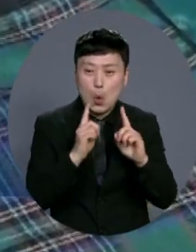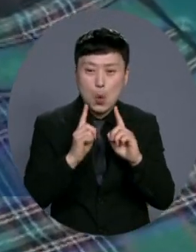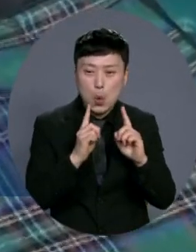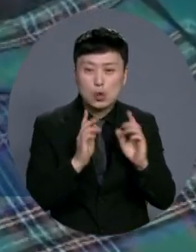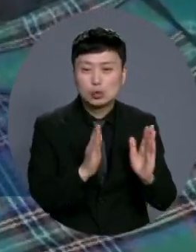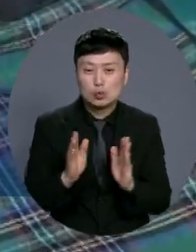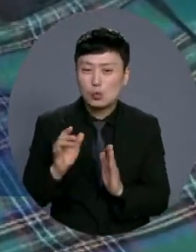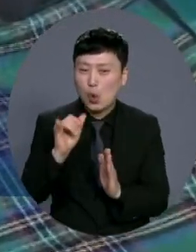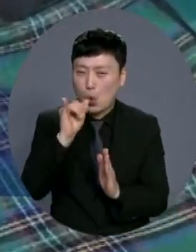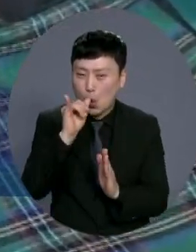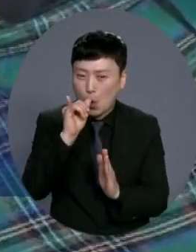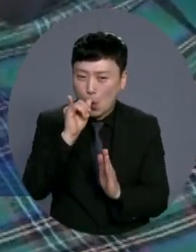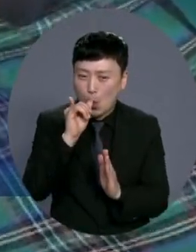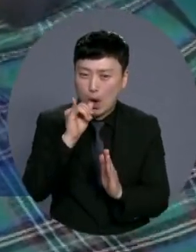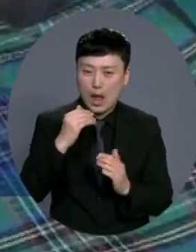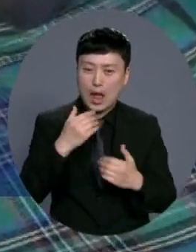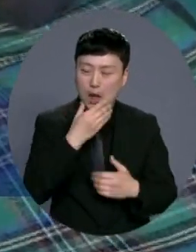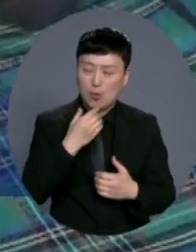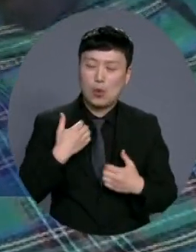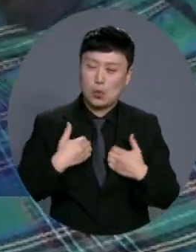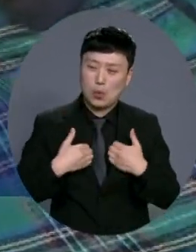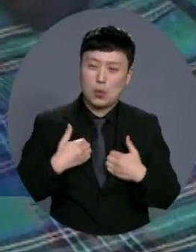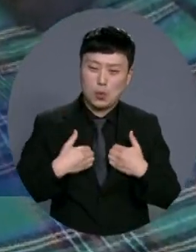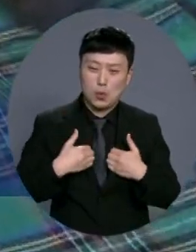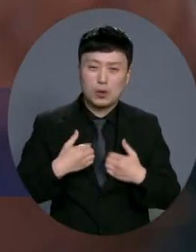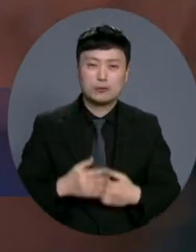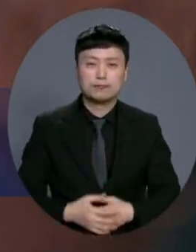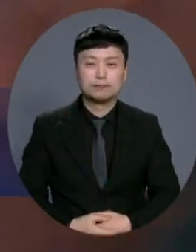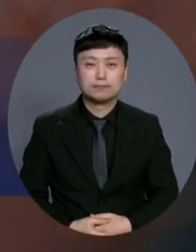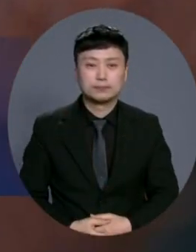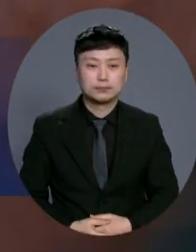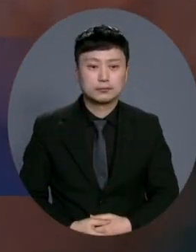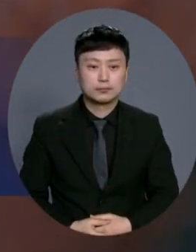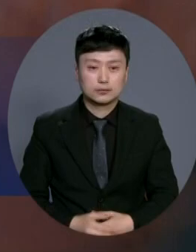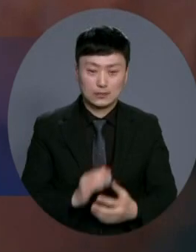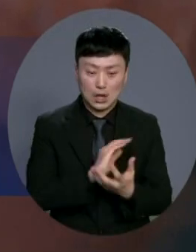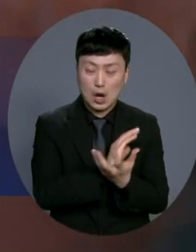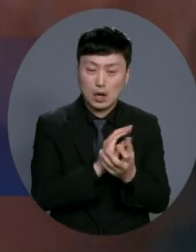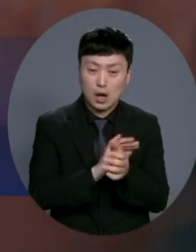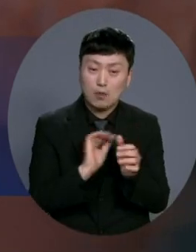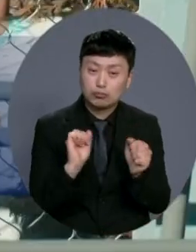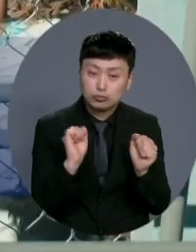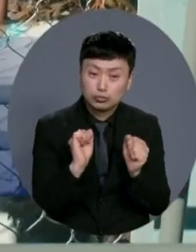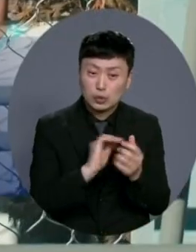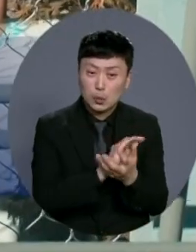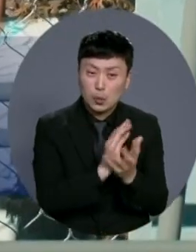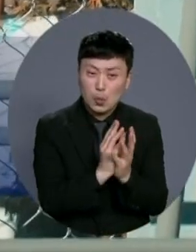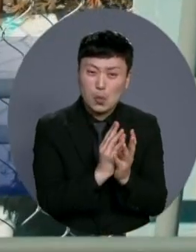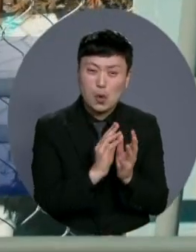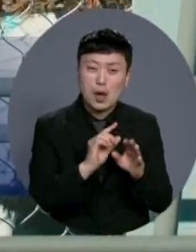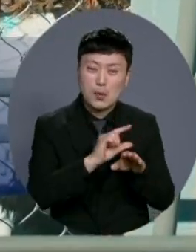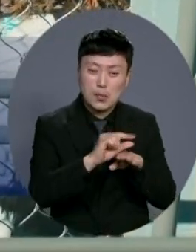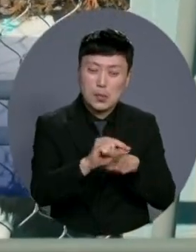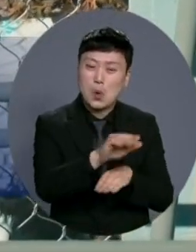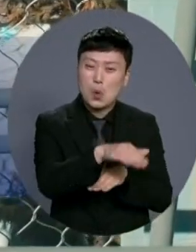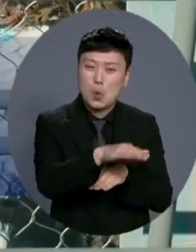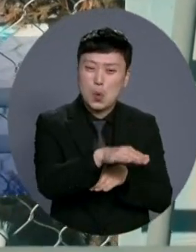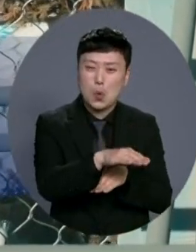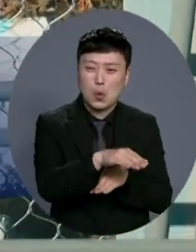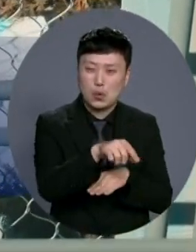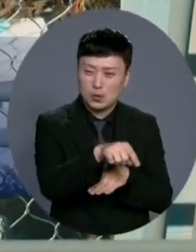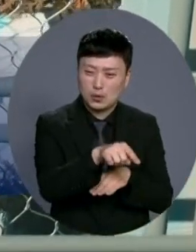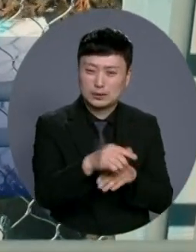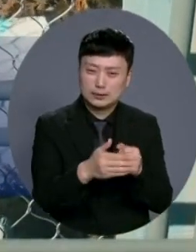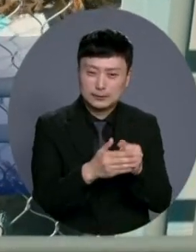분도 계시고 너무나 행복하고 즐거운 시간을 보내고 왔어요 경북 공화 조금 외지 아아 조금 잊혀질까 봐